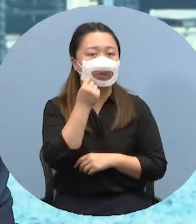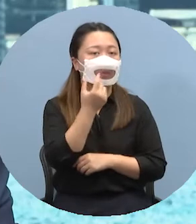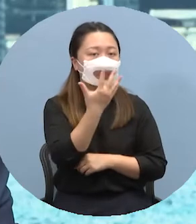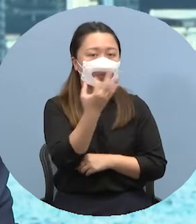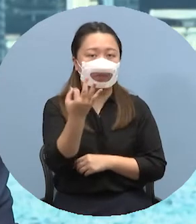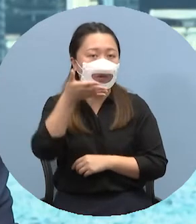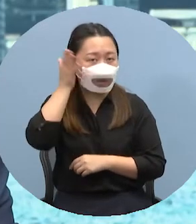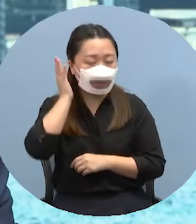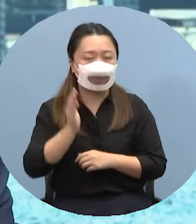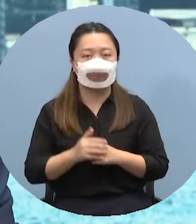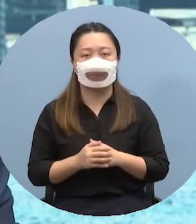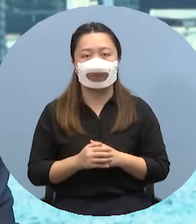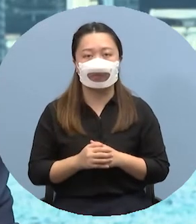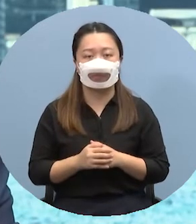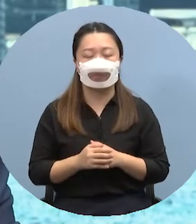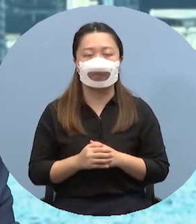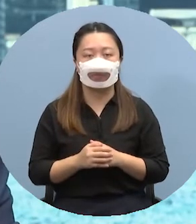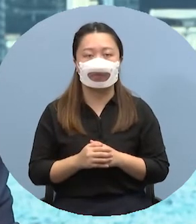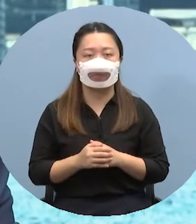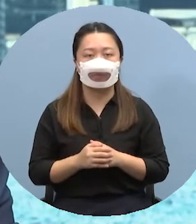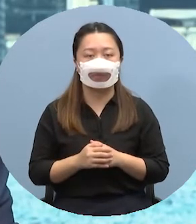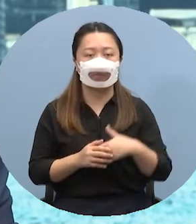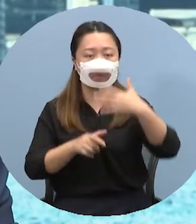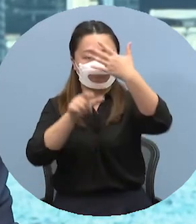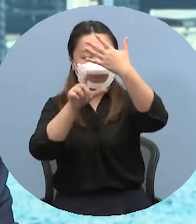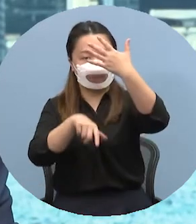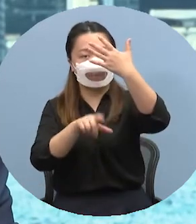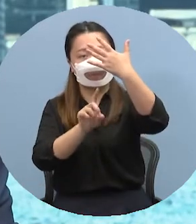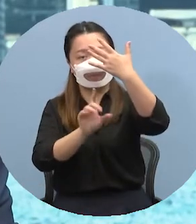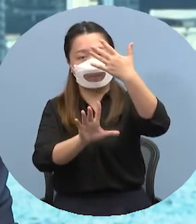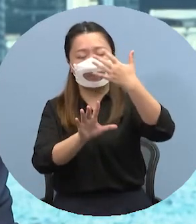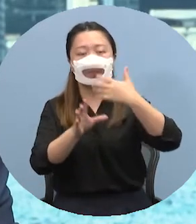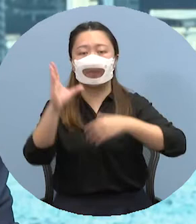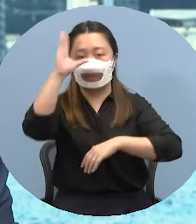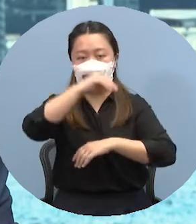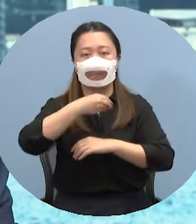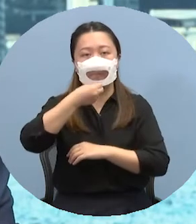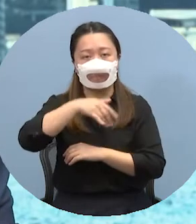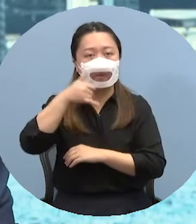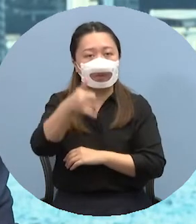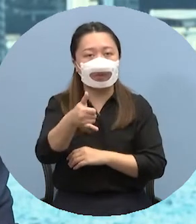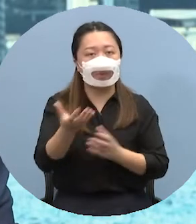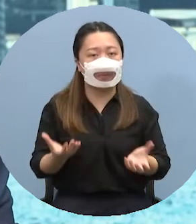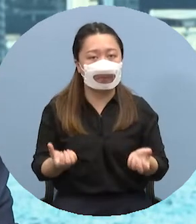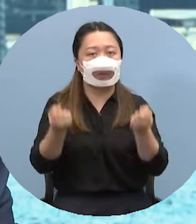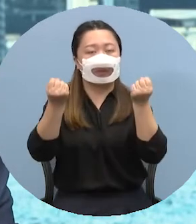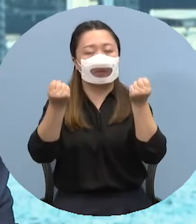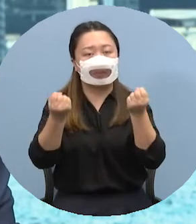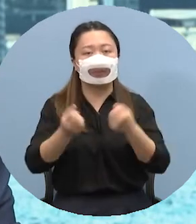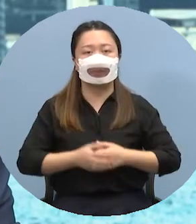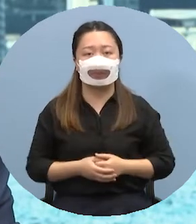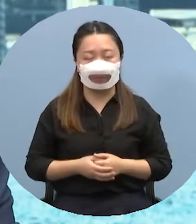歲嘅男士。咁佢就只係喺5月15日晚上咧，係出席過一個嘅結業